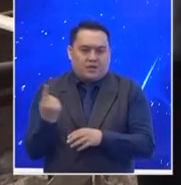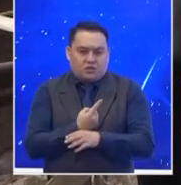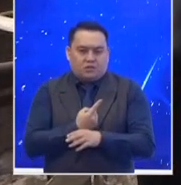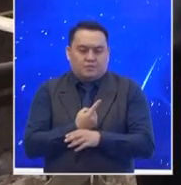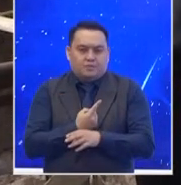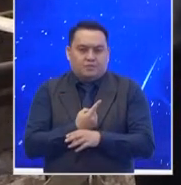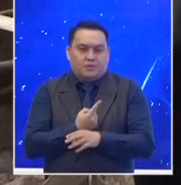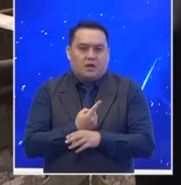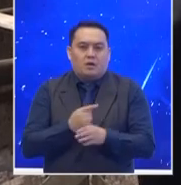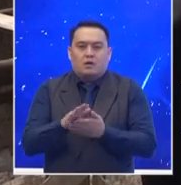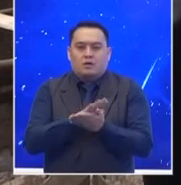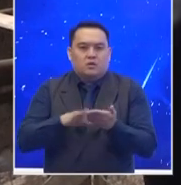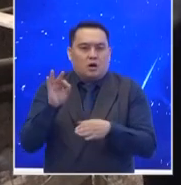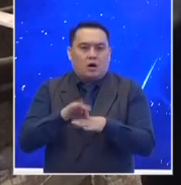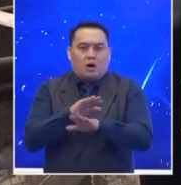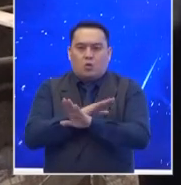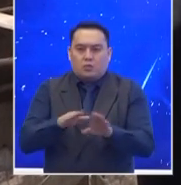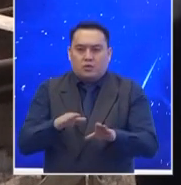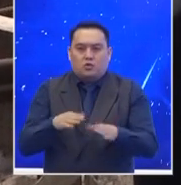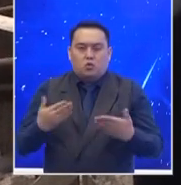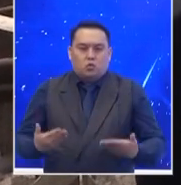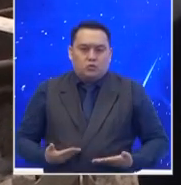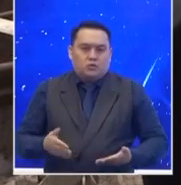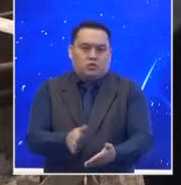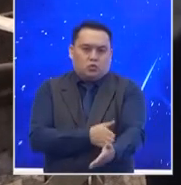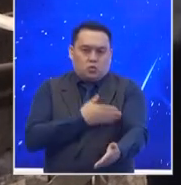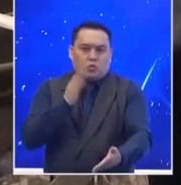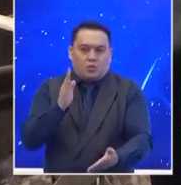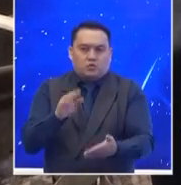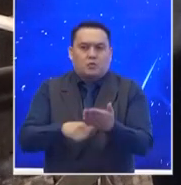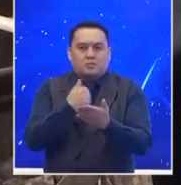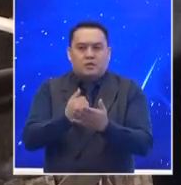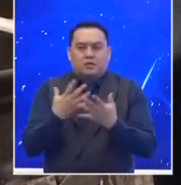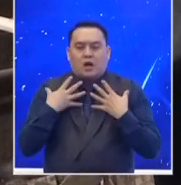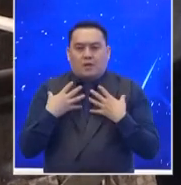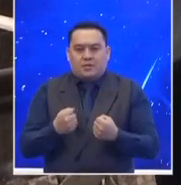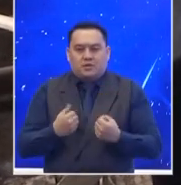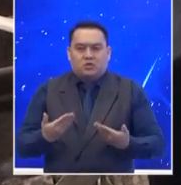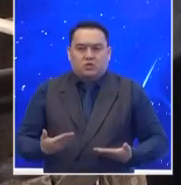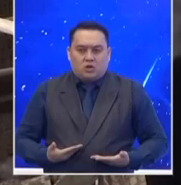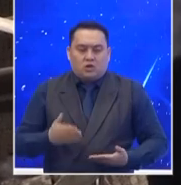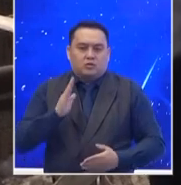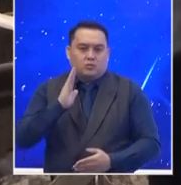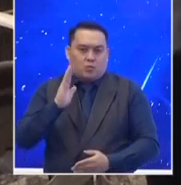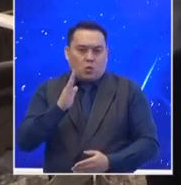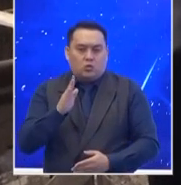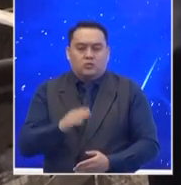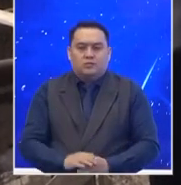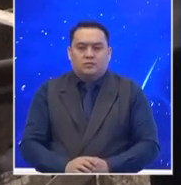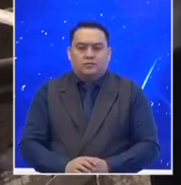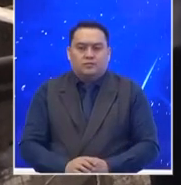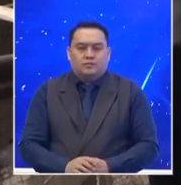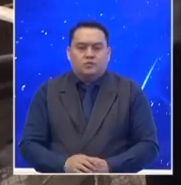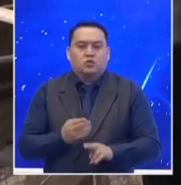денсаулық тілеймін. Ешқашан ауырмаңдар. Өмір жастарың ұзақ болсын. Бастысы еліміз аман, заманымыз тыныш болсын. Еш жамандық